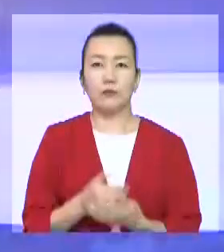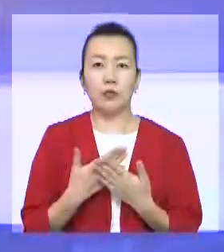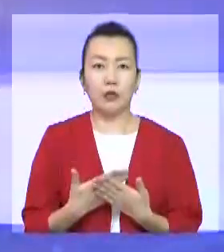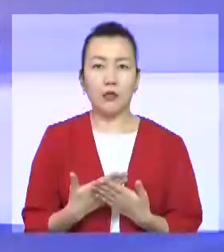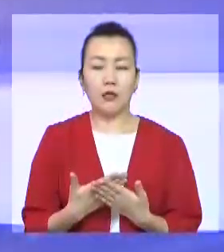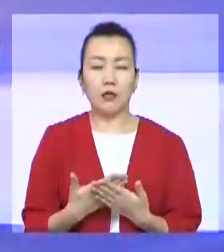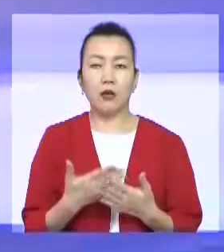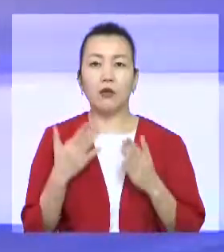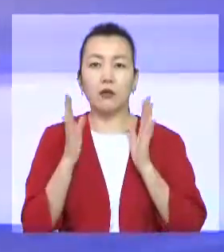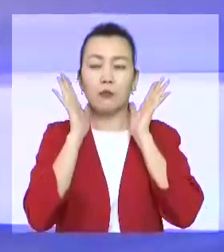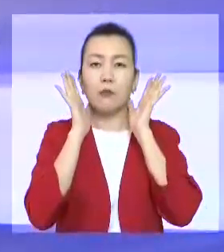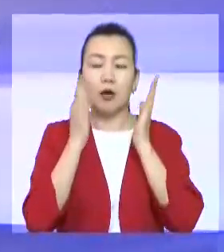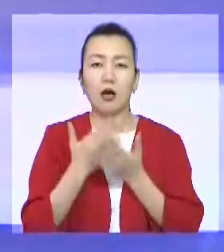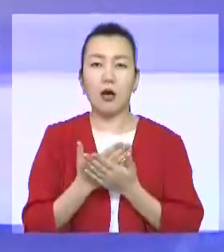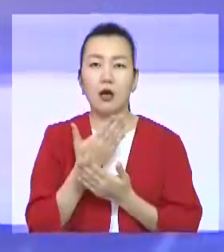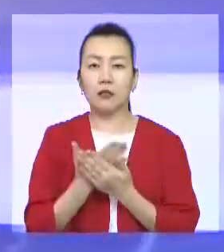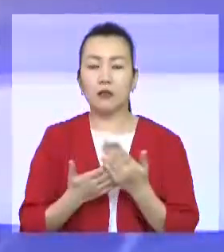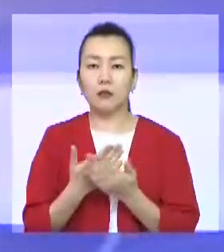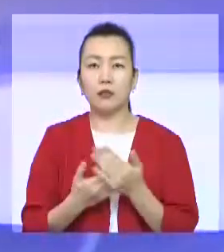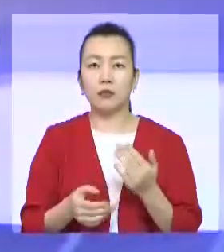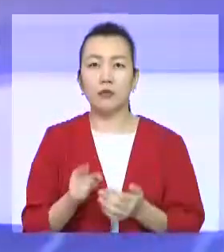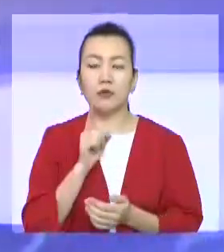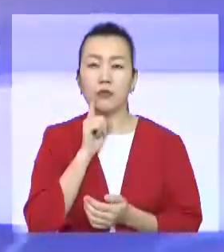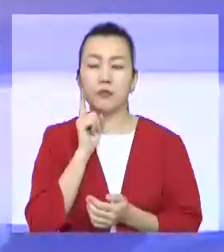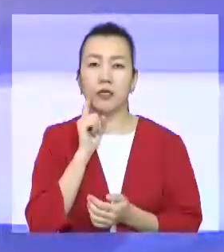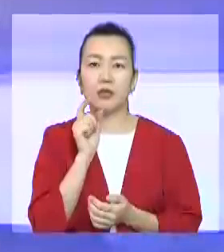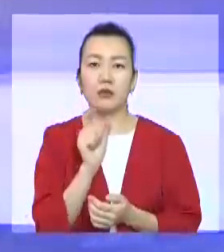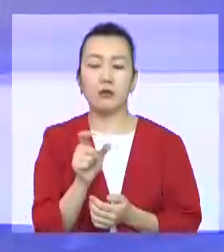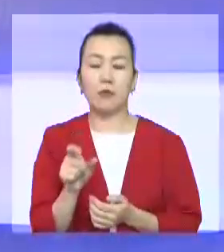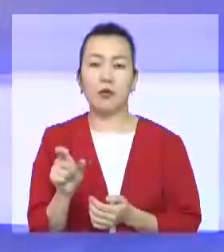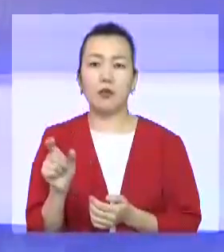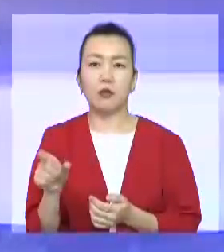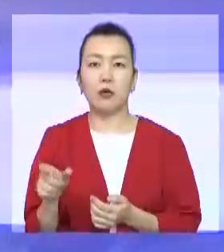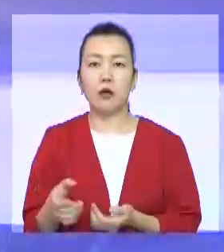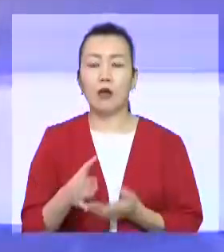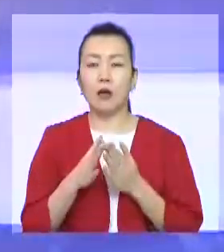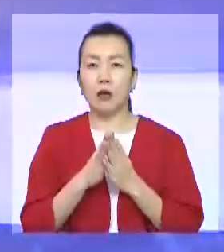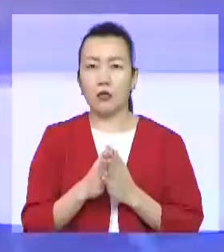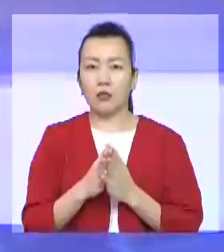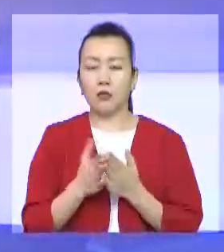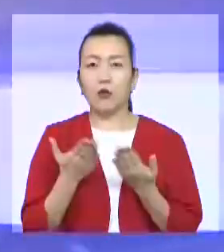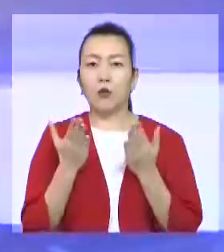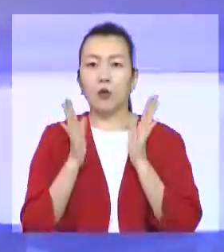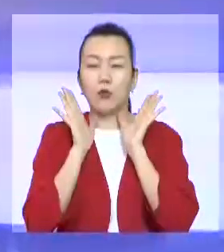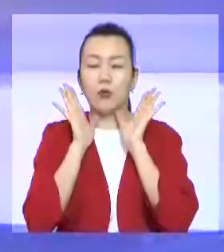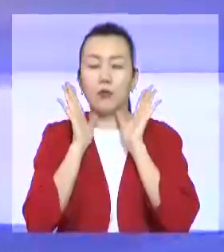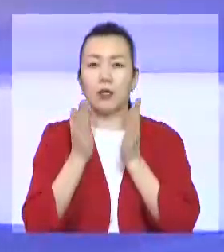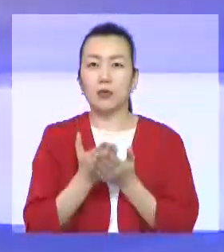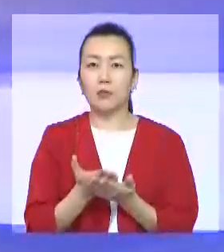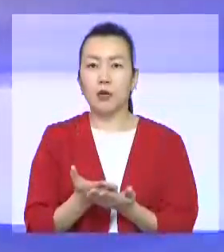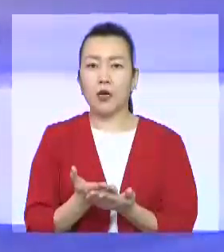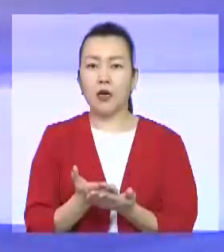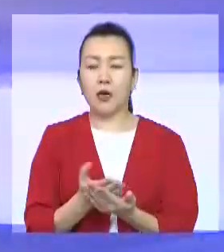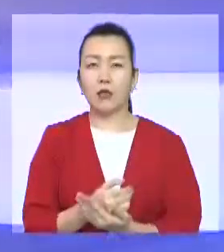Духовное воспитание и формирование религиозной грамотности является одним из важнейших направлений в сфере образования. Важно проводить